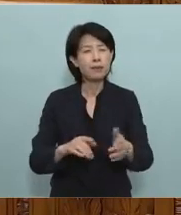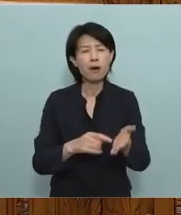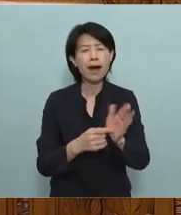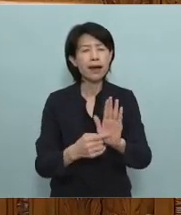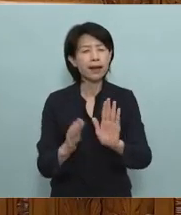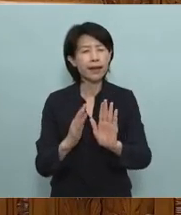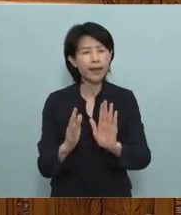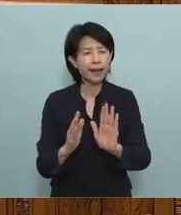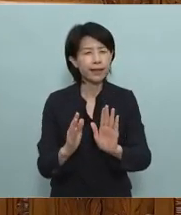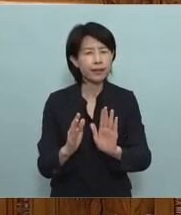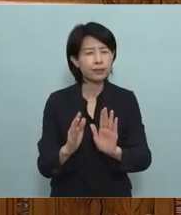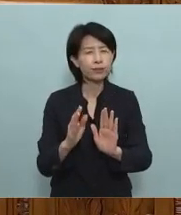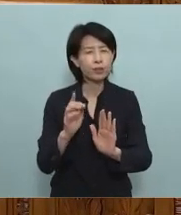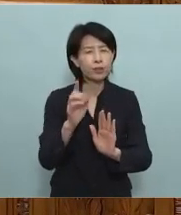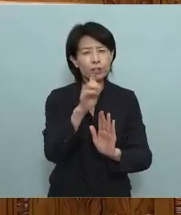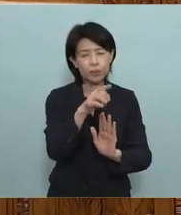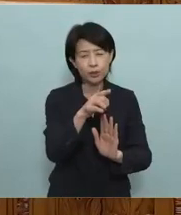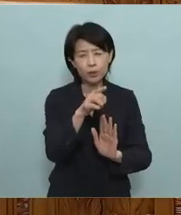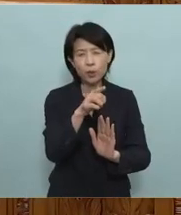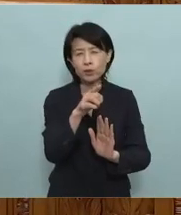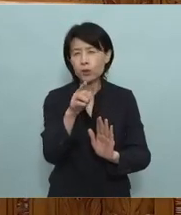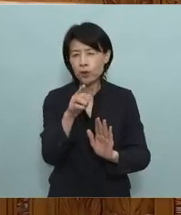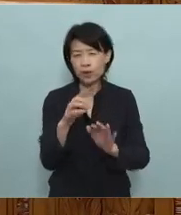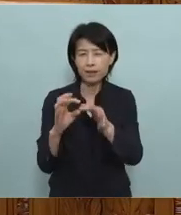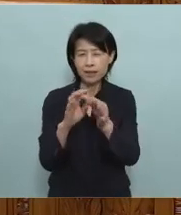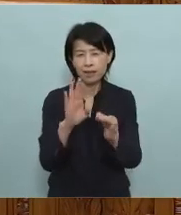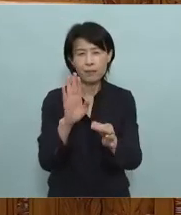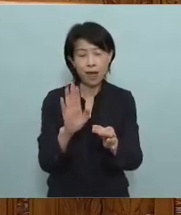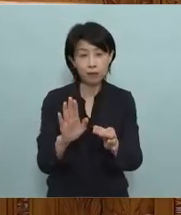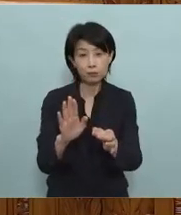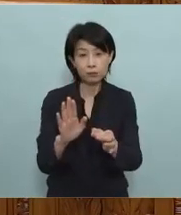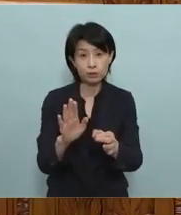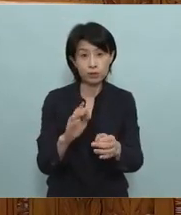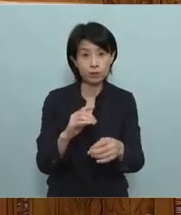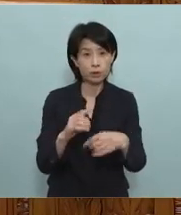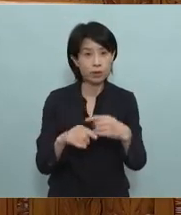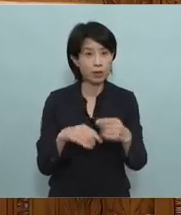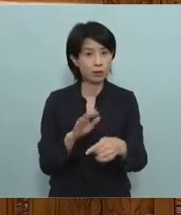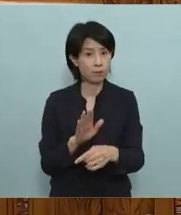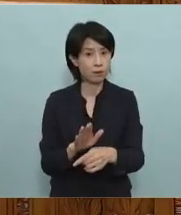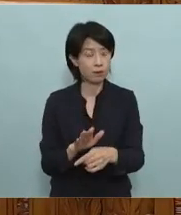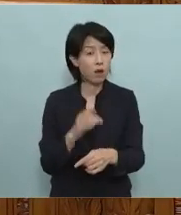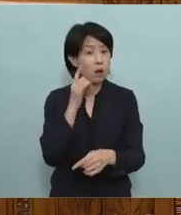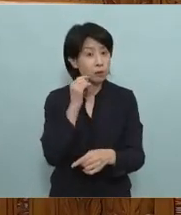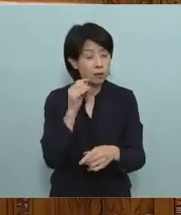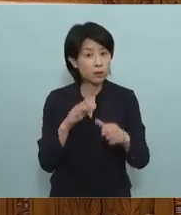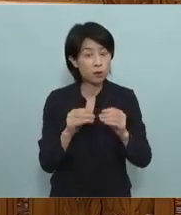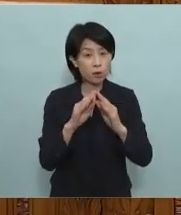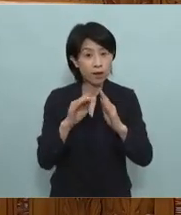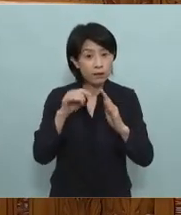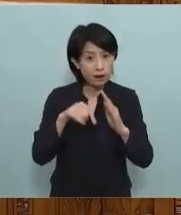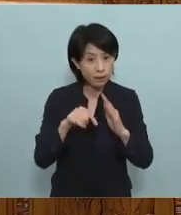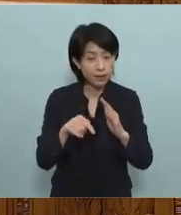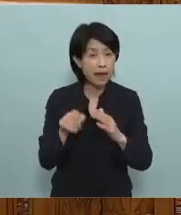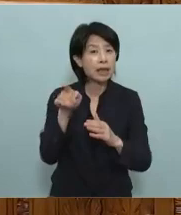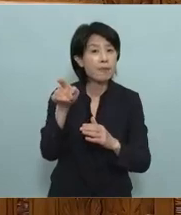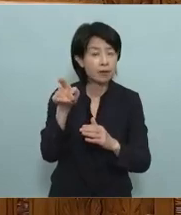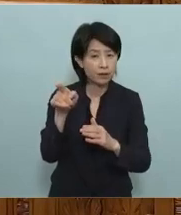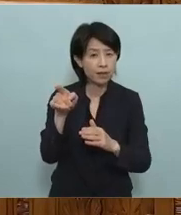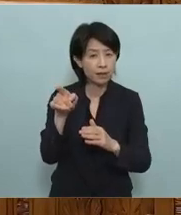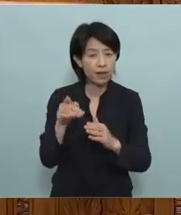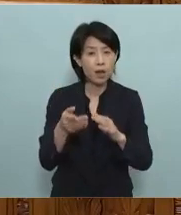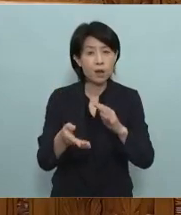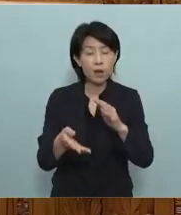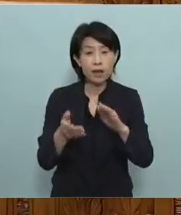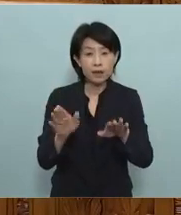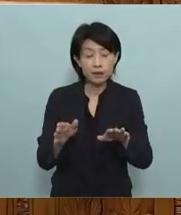接点があるとの情報もあります。もし今国会中に山際大臣に関してこれ以上